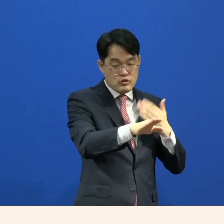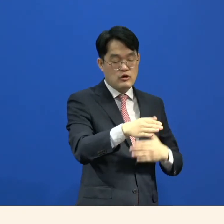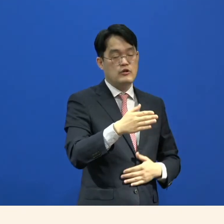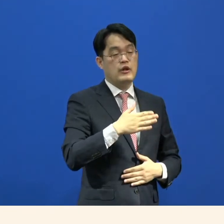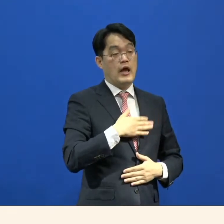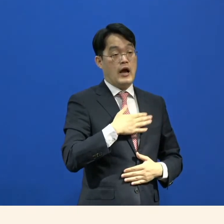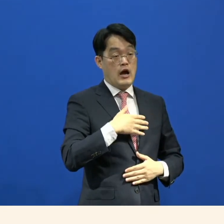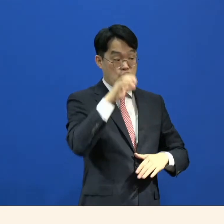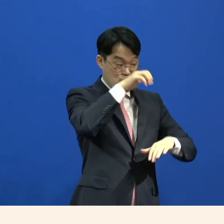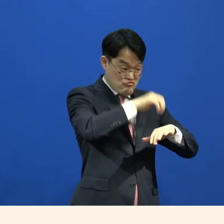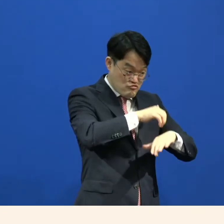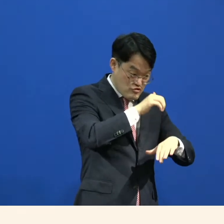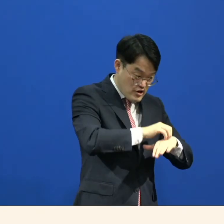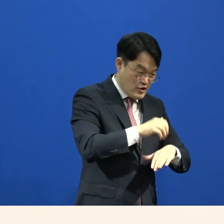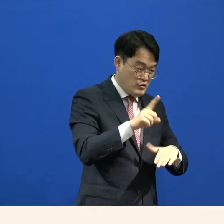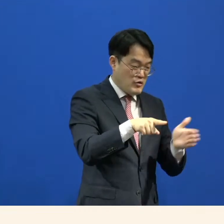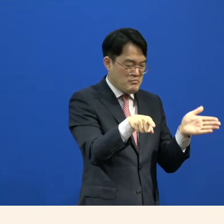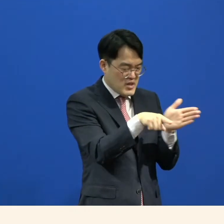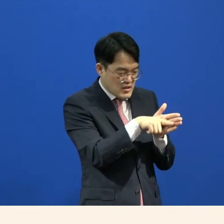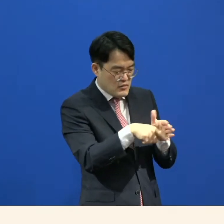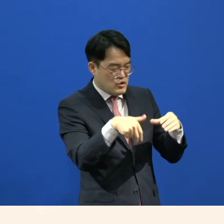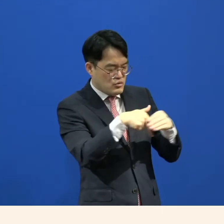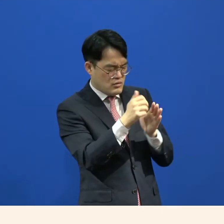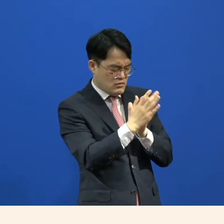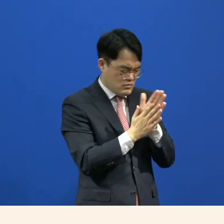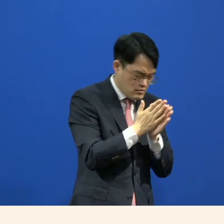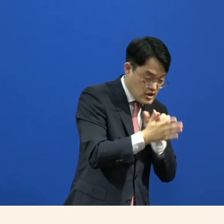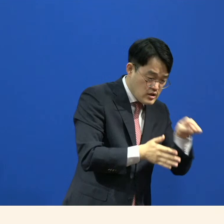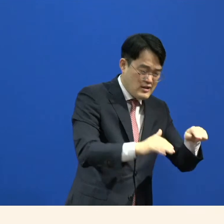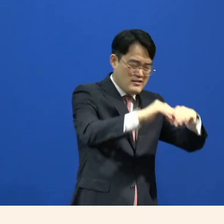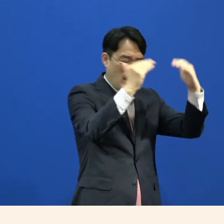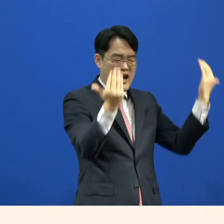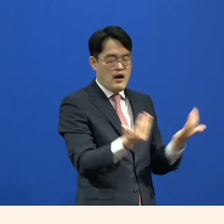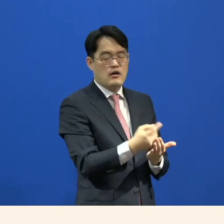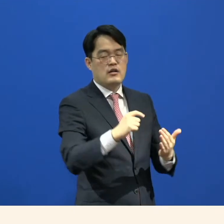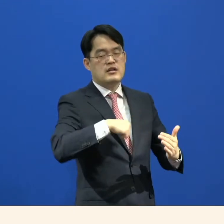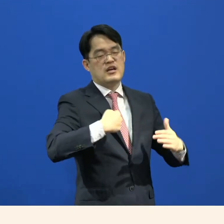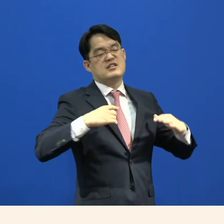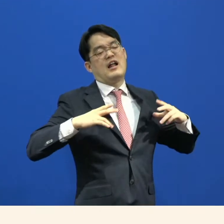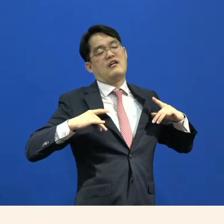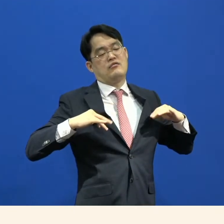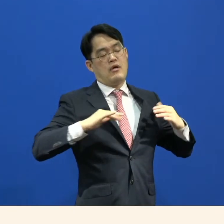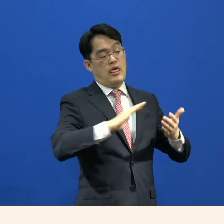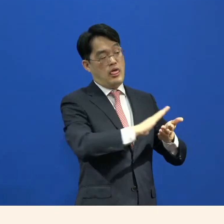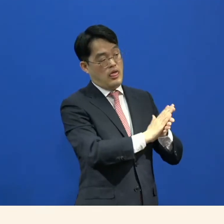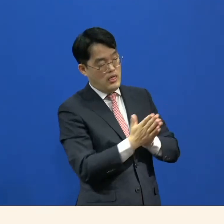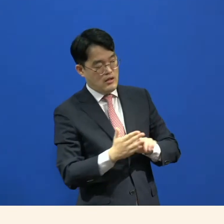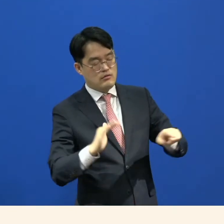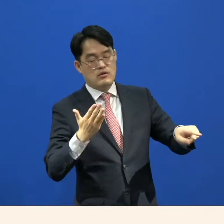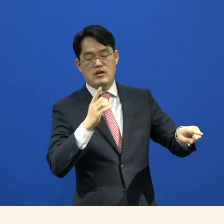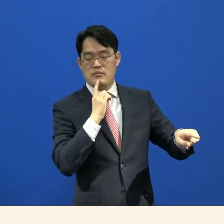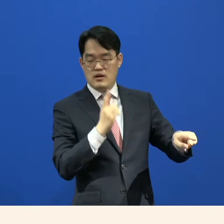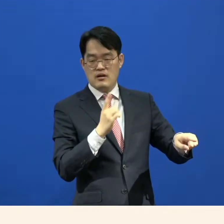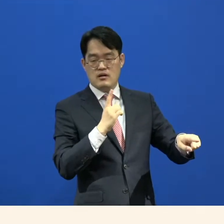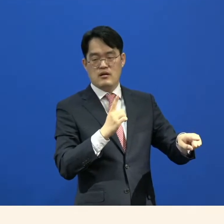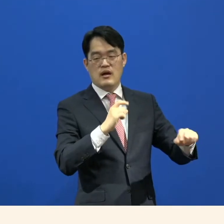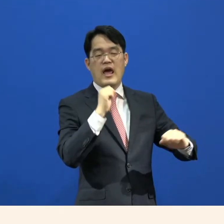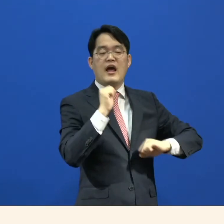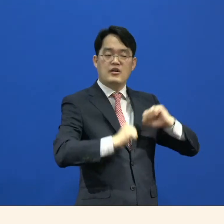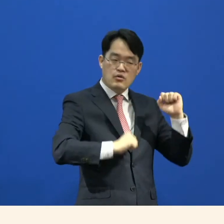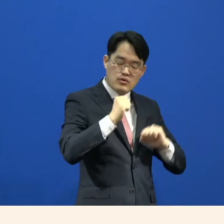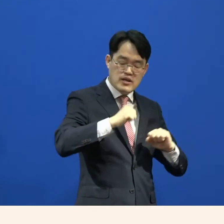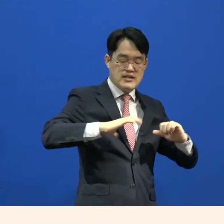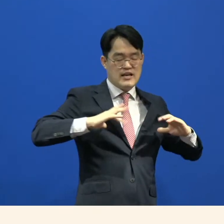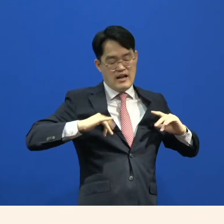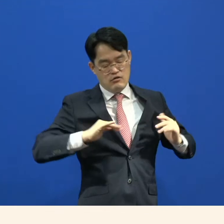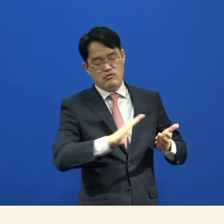바리새인들이 그랬습니다. 여러분, 그들은 자신들이 하고 있는 모든 어떤 종교적 행위를, 그들의 노력을 자랑하고 싶어